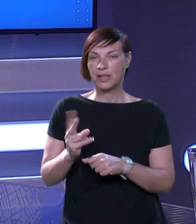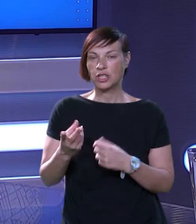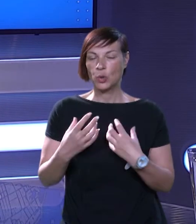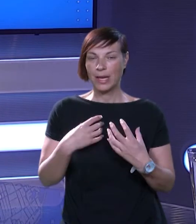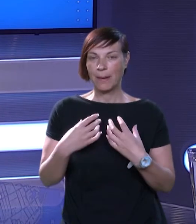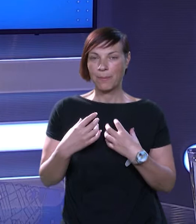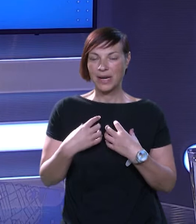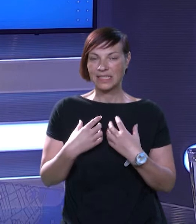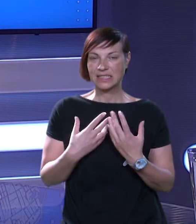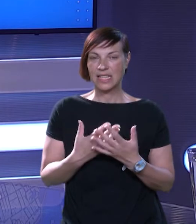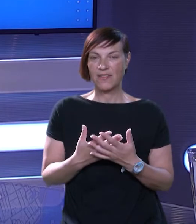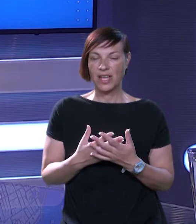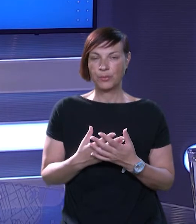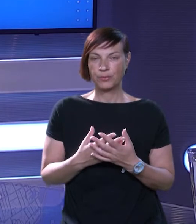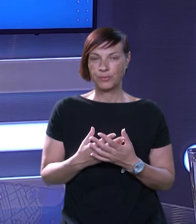ludih predstava i